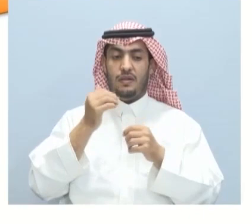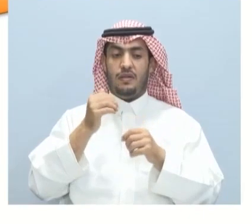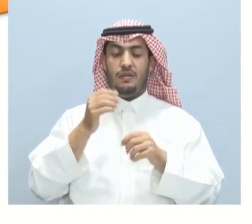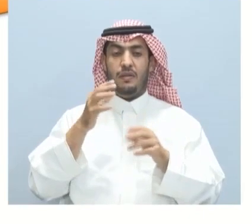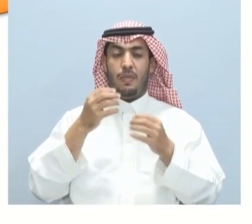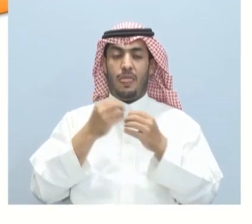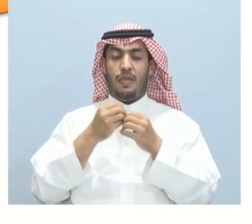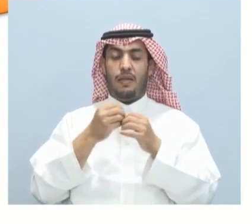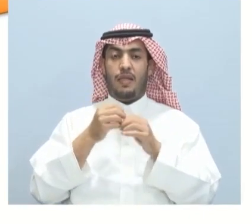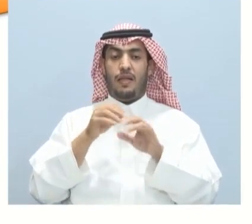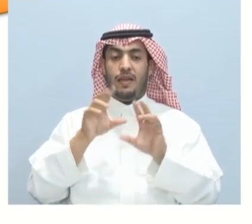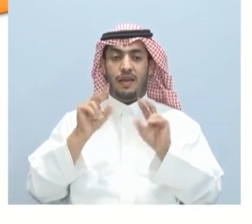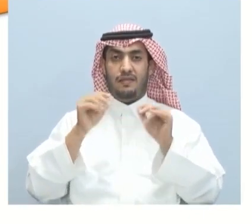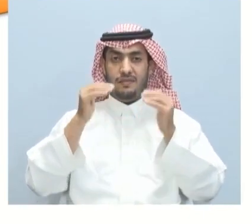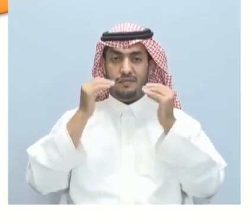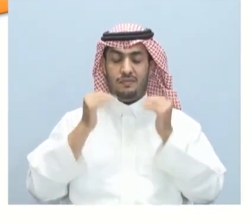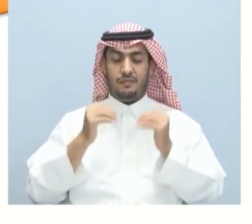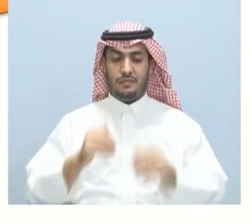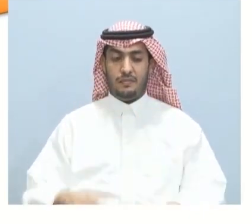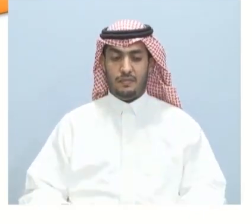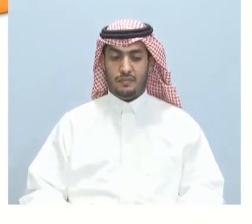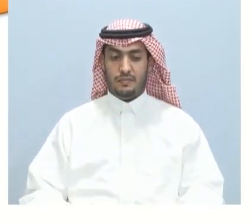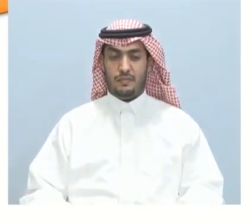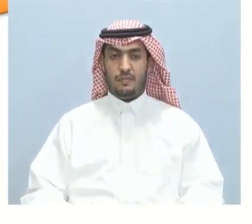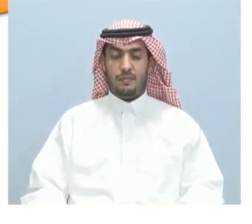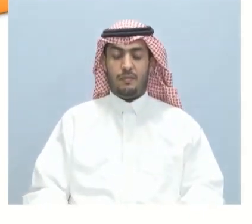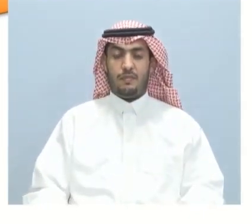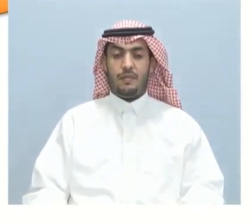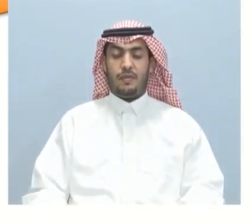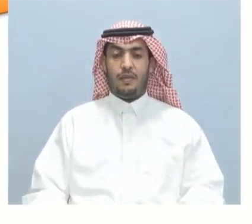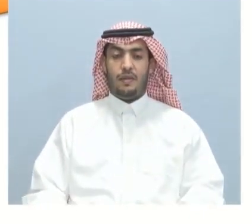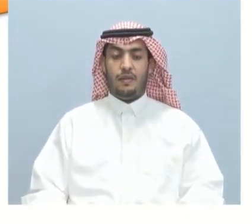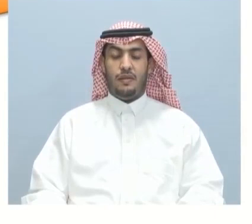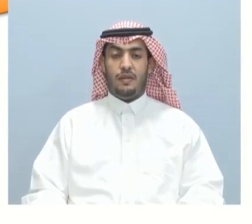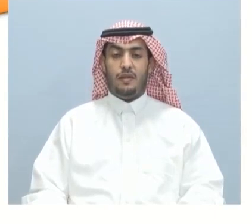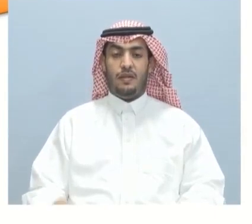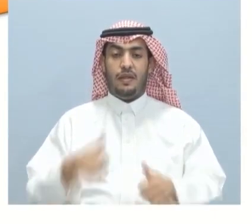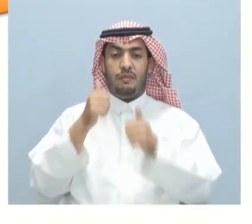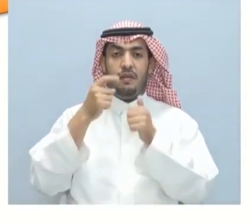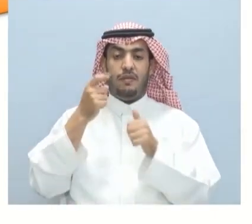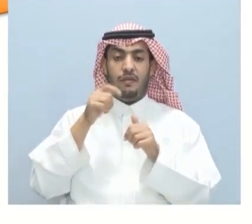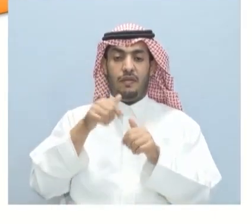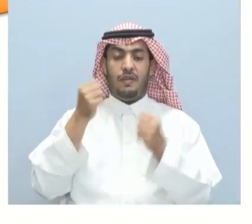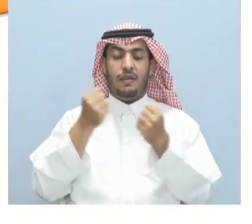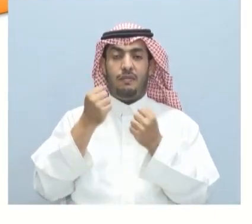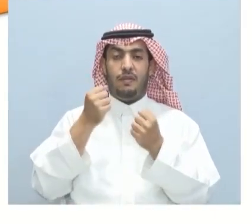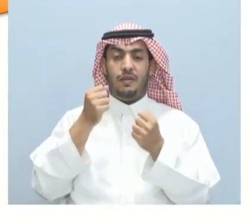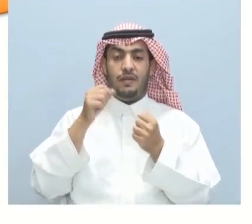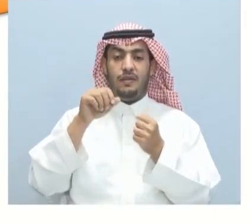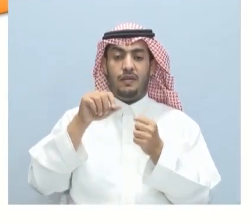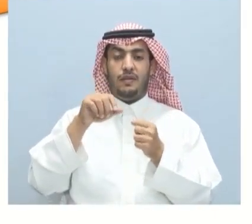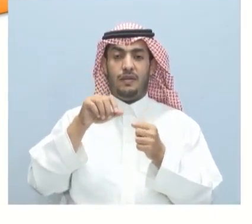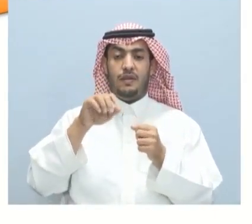صفر اف1 مضروبه في الار 1 تساوي اف2 في الار 2 اختبر فهمك في تدريب او حل